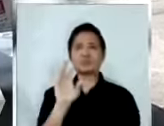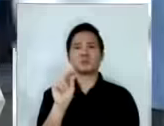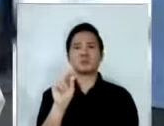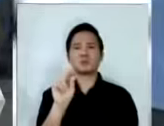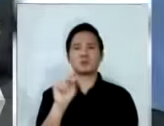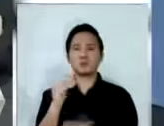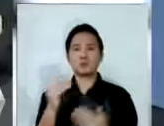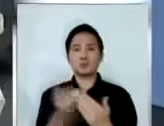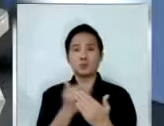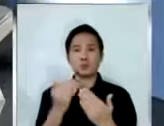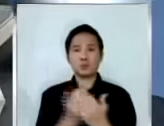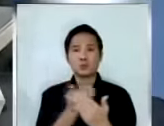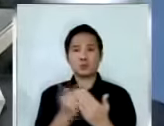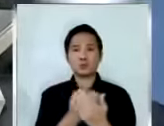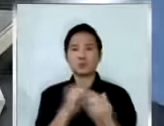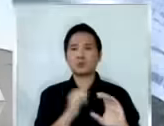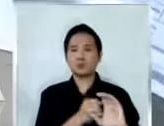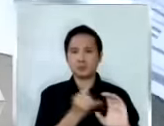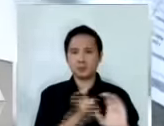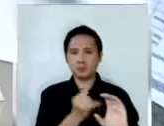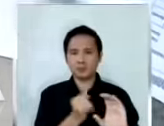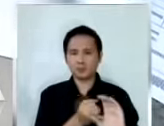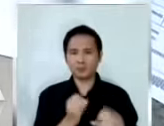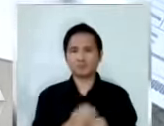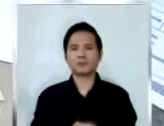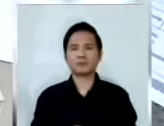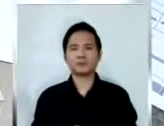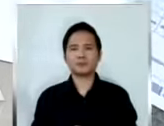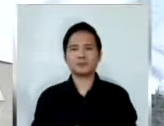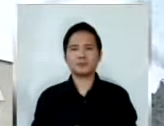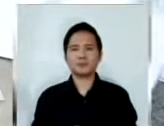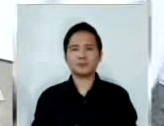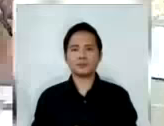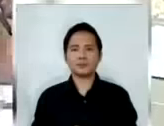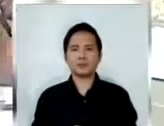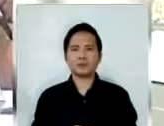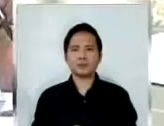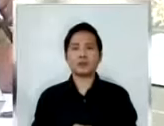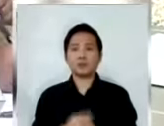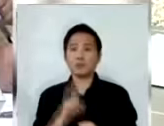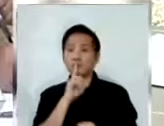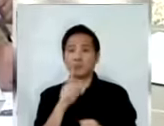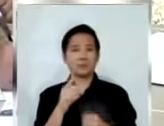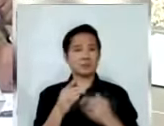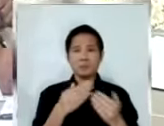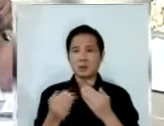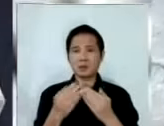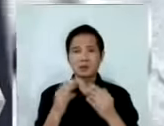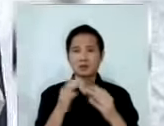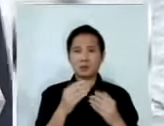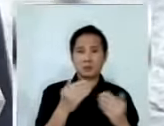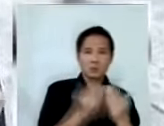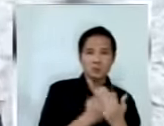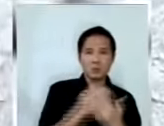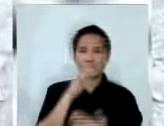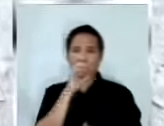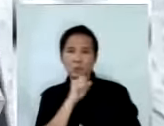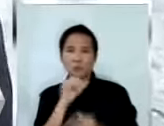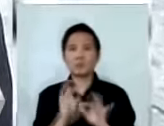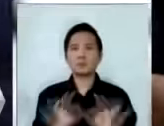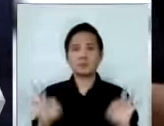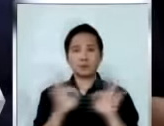jeepney, makaluma man o moderno. Ang mas importante kay Jevelyn Del Rosario ay may masasakyan na siya ngayon. Noong mga